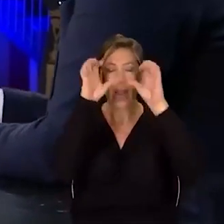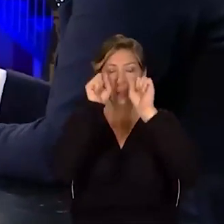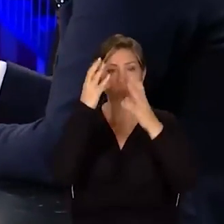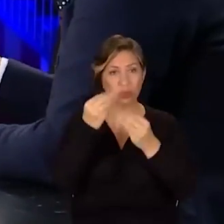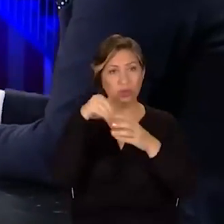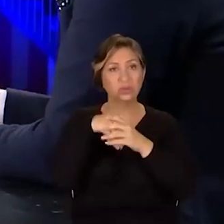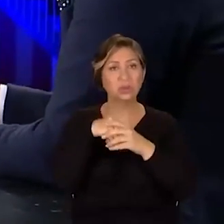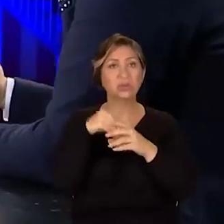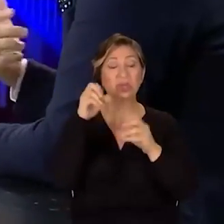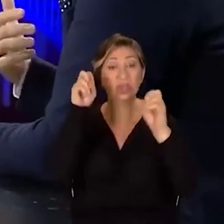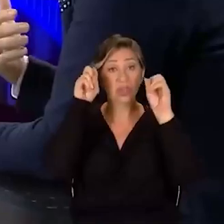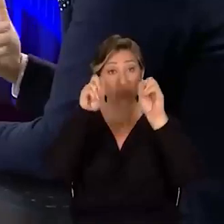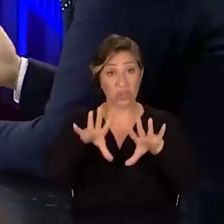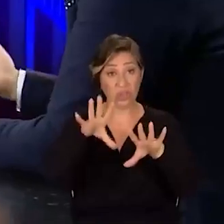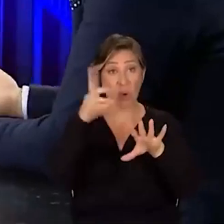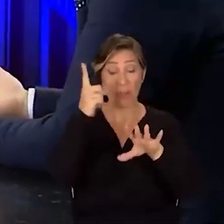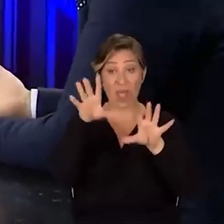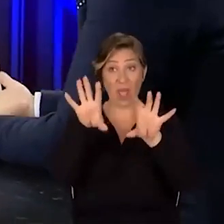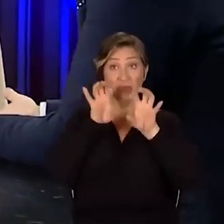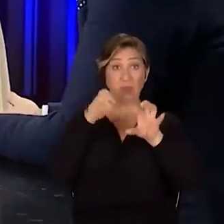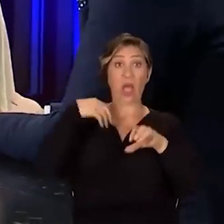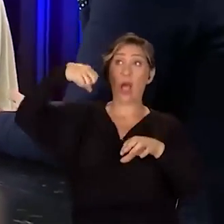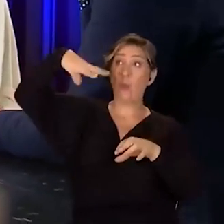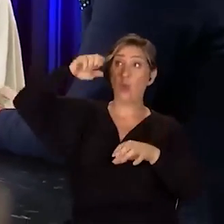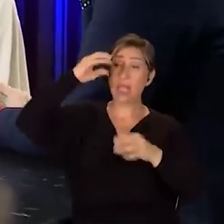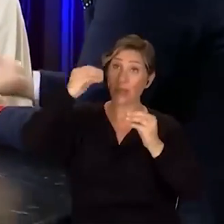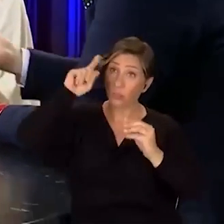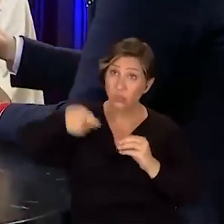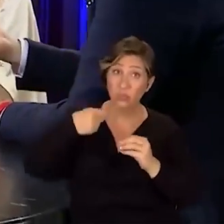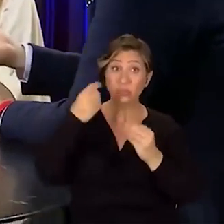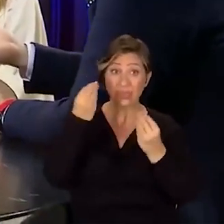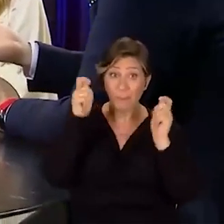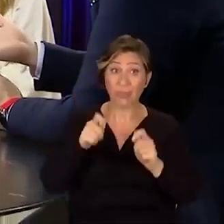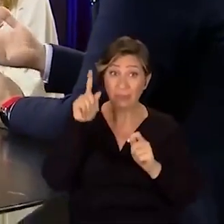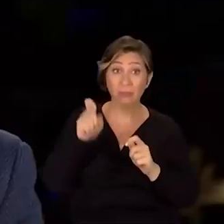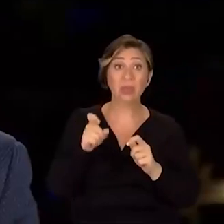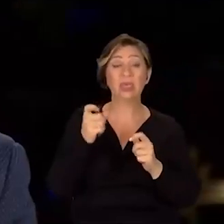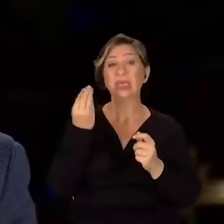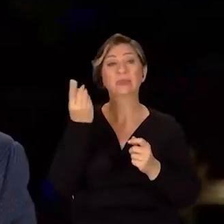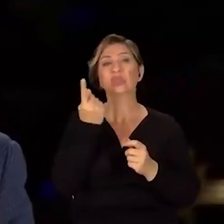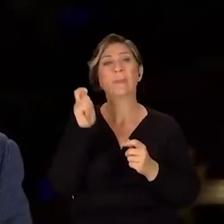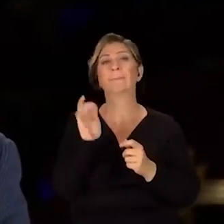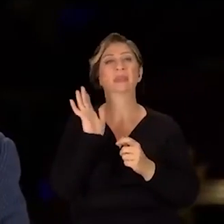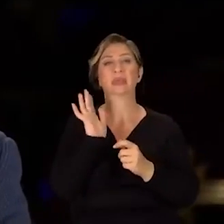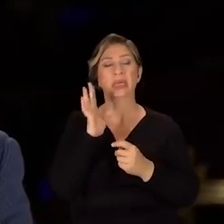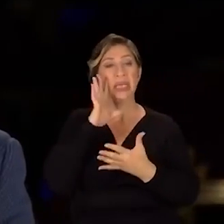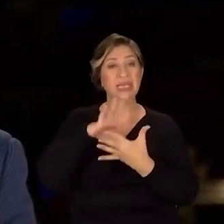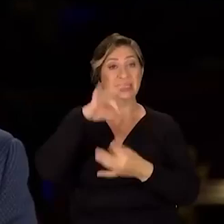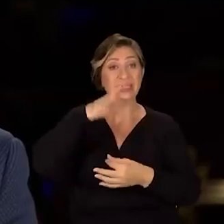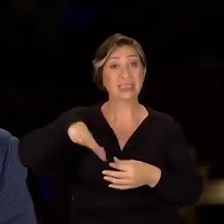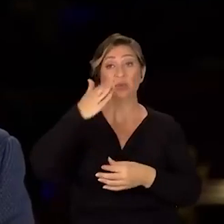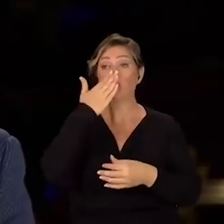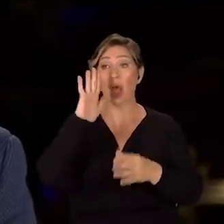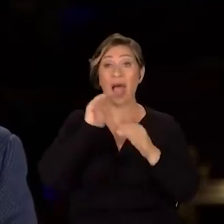Çünkü ışığın öyle bir etkisi var ve biz hani ampulü bulduk, iyi bir şey yaptık mı sorusunun yanıtını soruyorsan iyi bir şey yapmadık. İnsanların